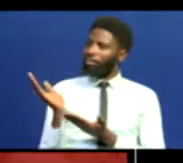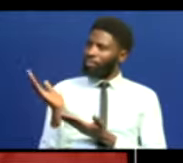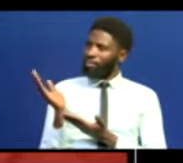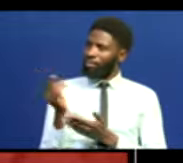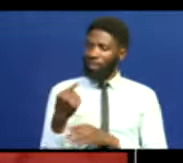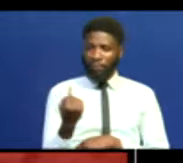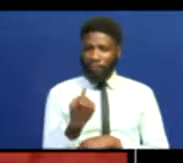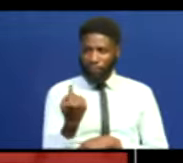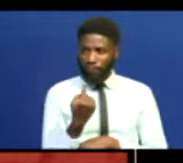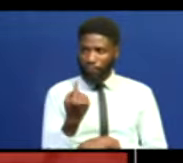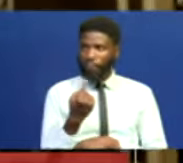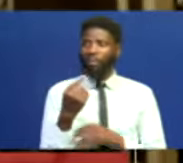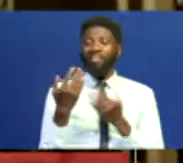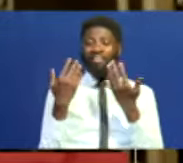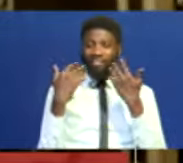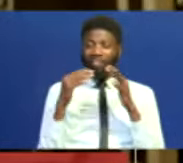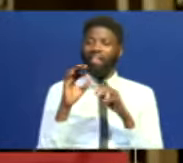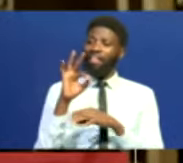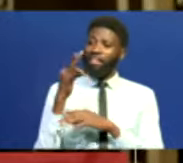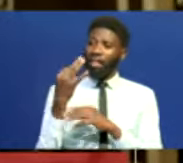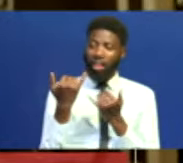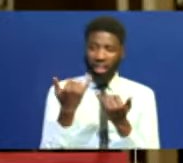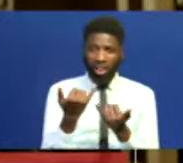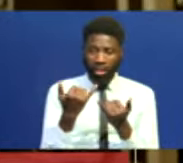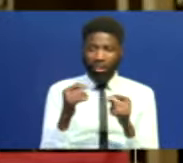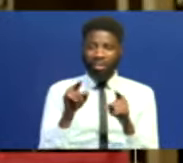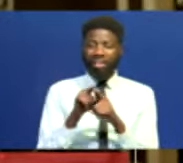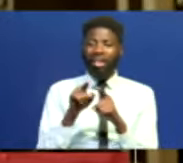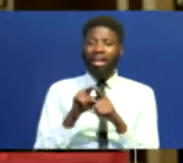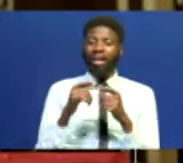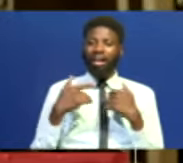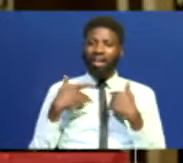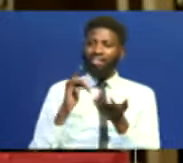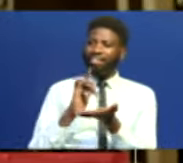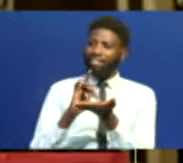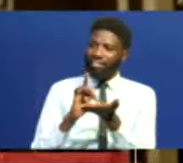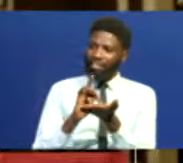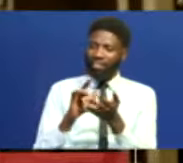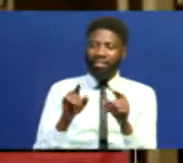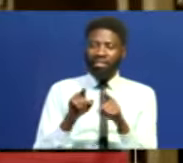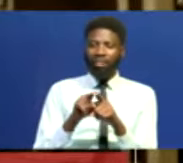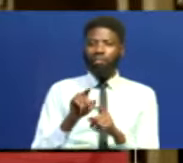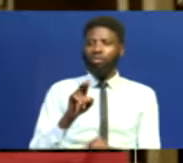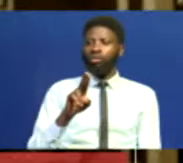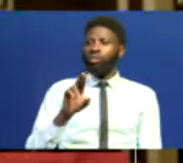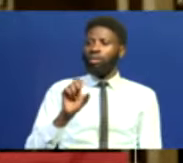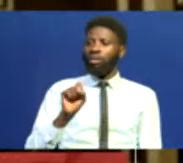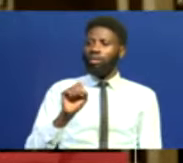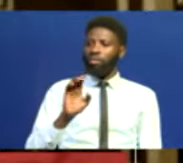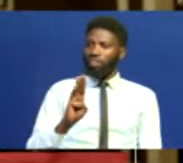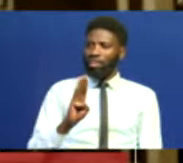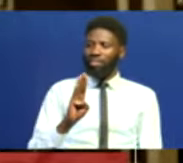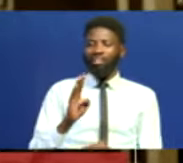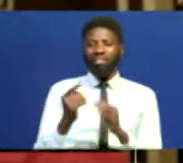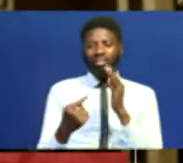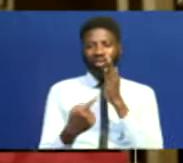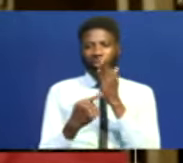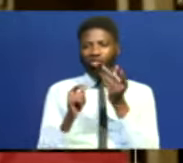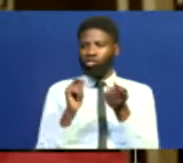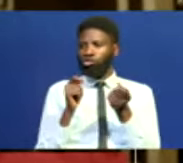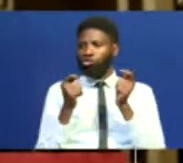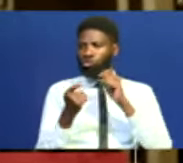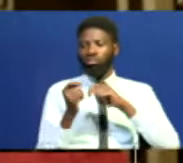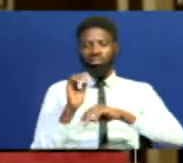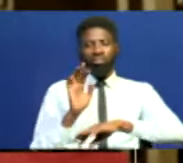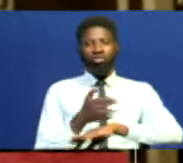tape. Na third generation sasa ni CD na USB. Sasa kidogo technology imebadilisha, music